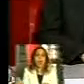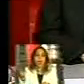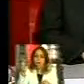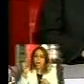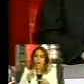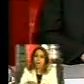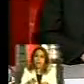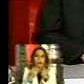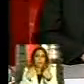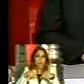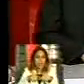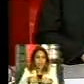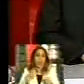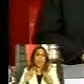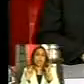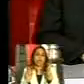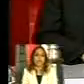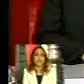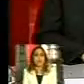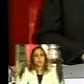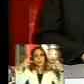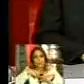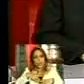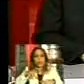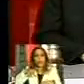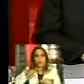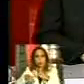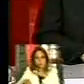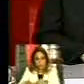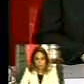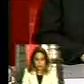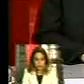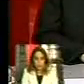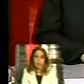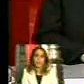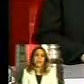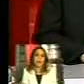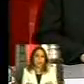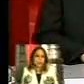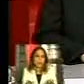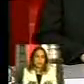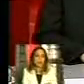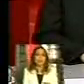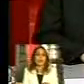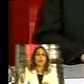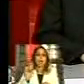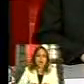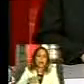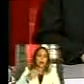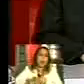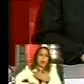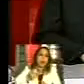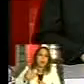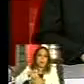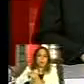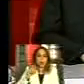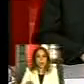לקח והגיע הגישו מסקנות מקוצצות וחלביות, ואז זה התחיל להתגלגל בתוך